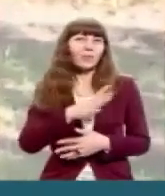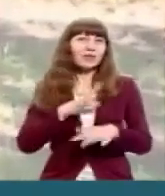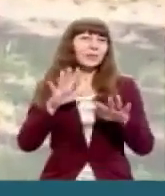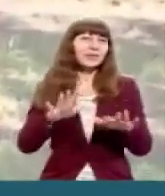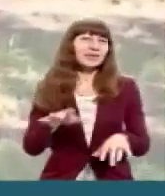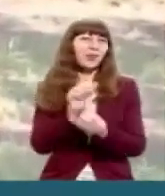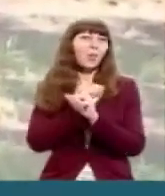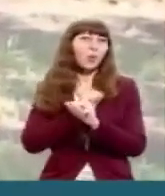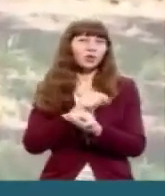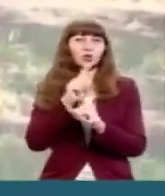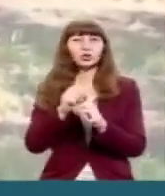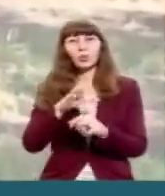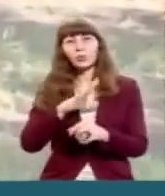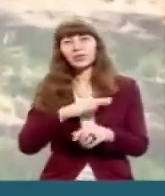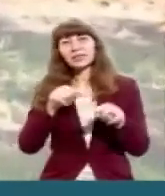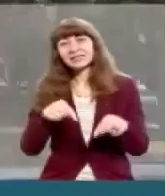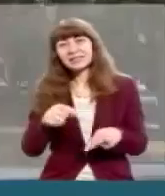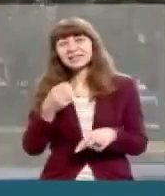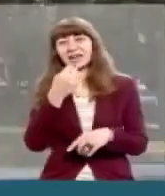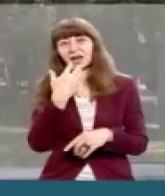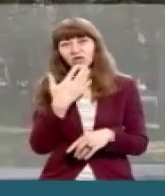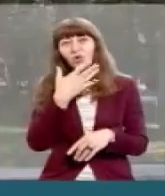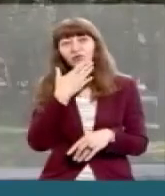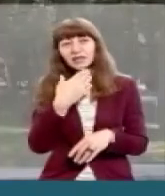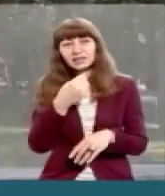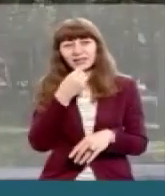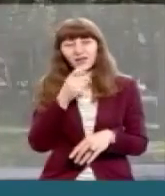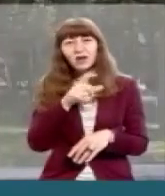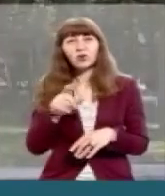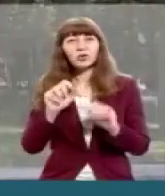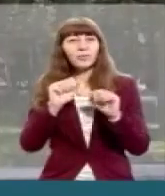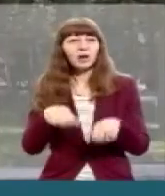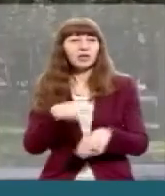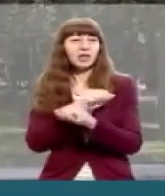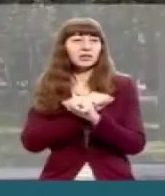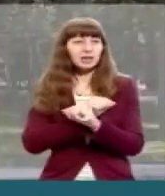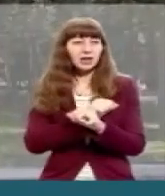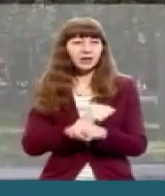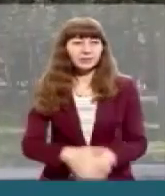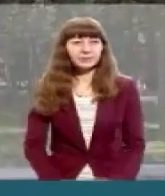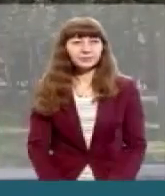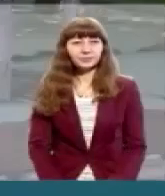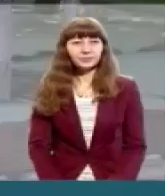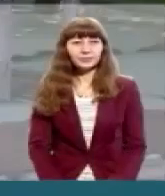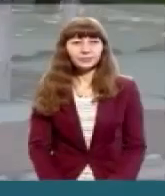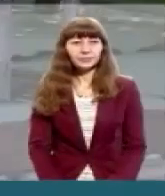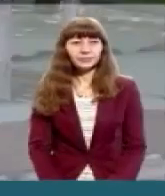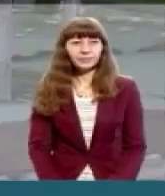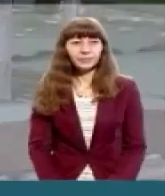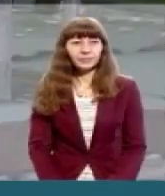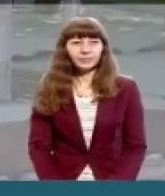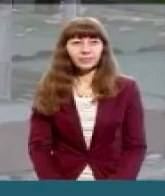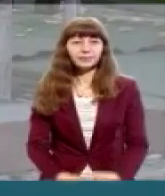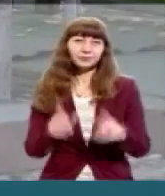чтобы здесь было красиво, люди могли отдыхать. Если погодные условия не сдвинут график, то открытие фонтана состоится в